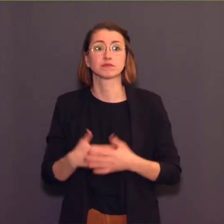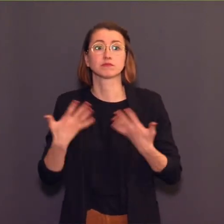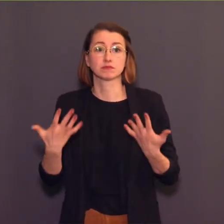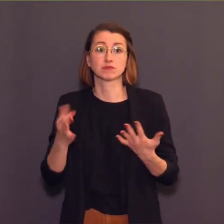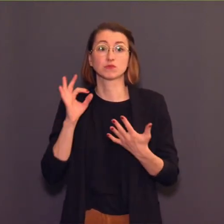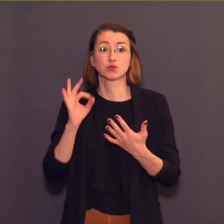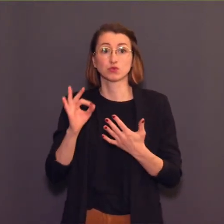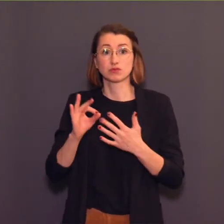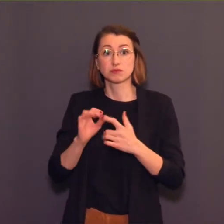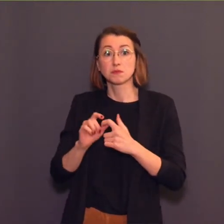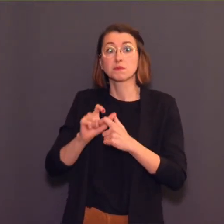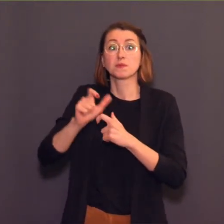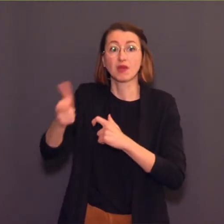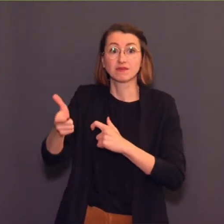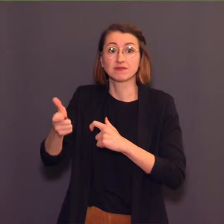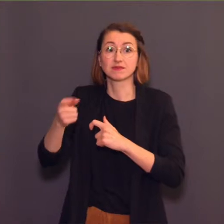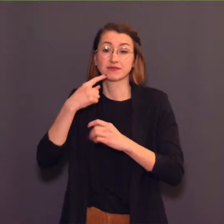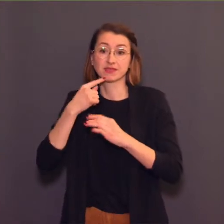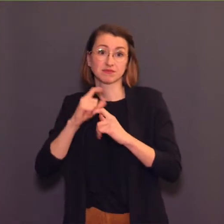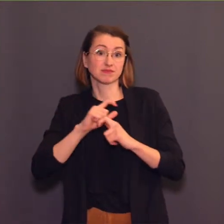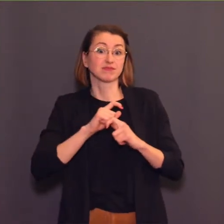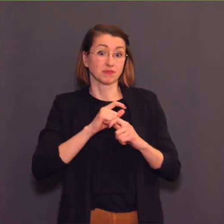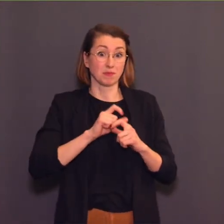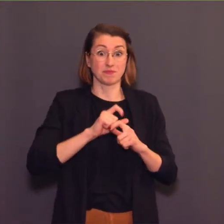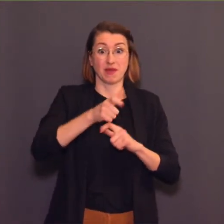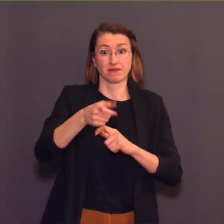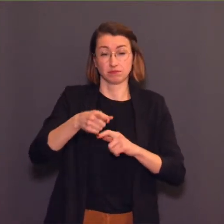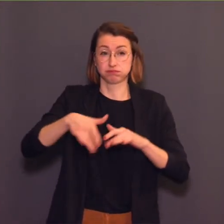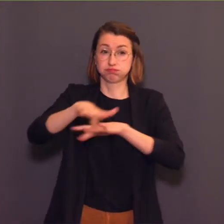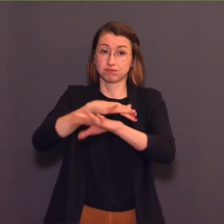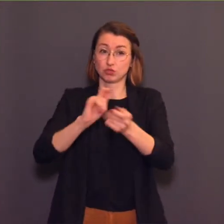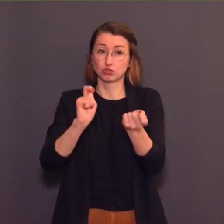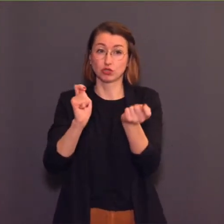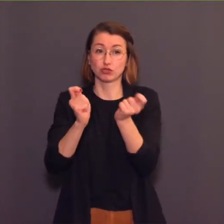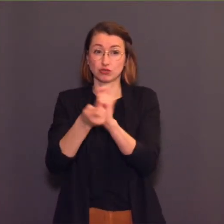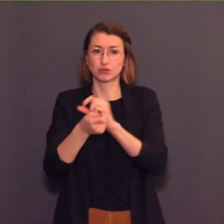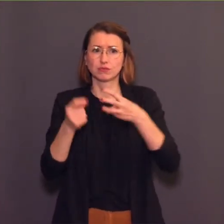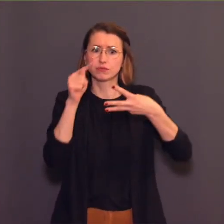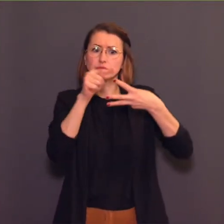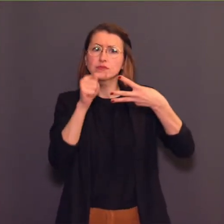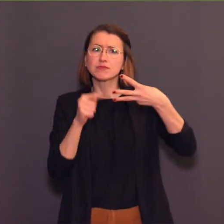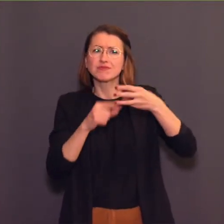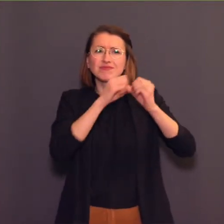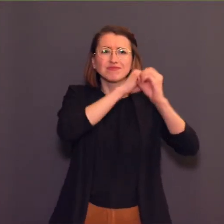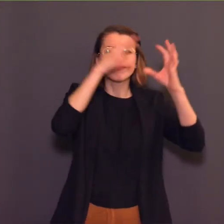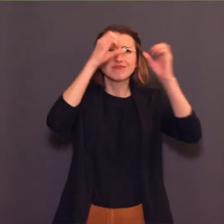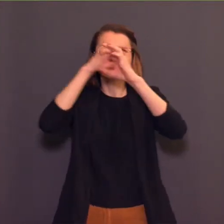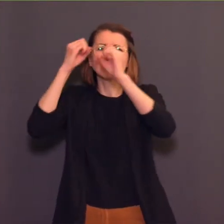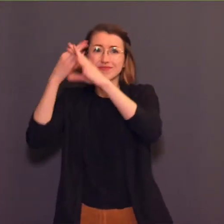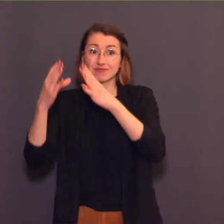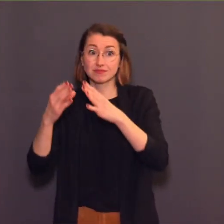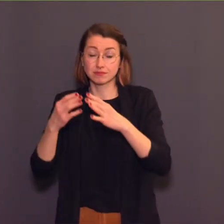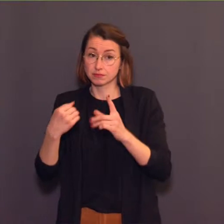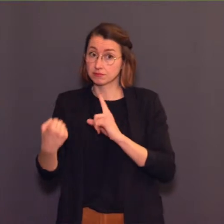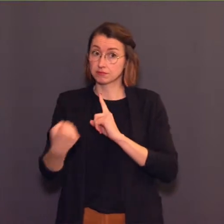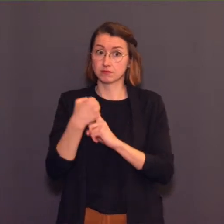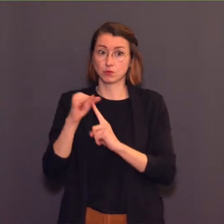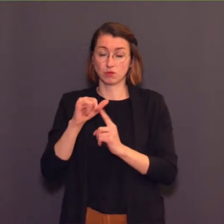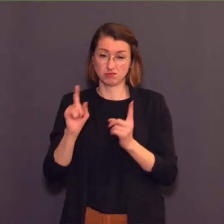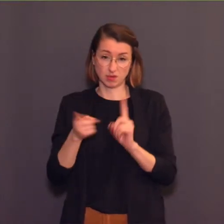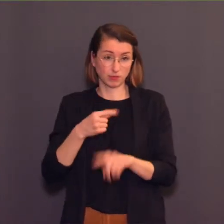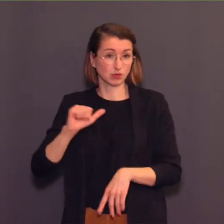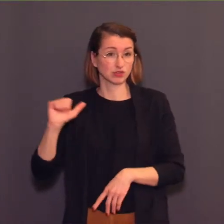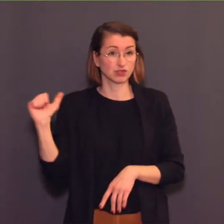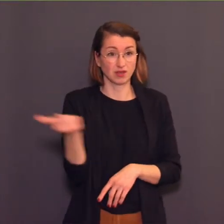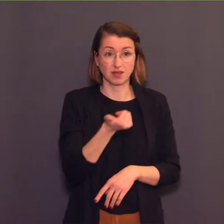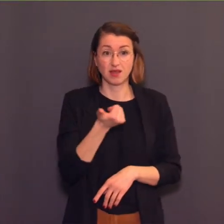souligne l'importance de tous nos gestes individuels par rapport au poids qui pèse sur les soins de santé et qui, en